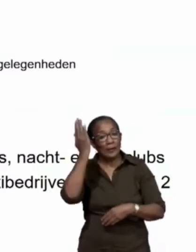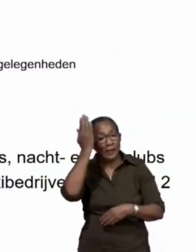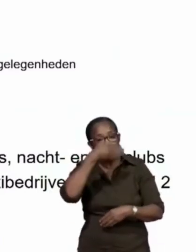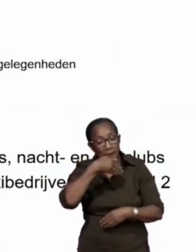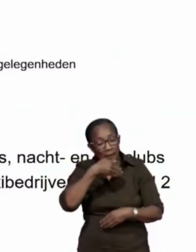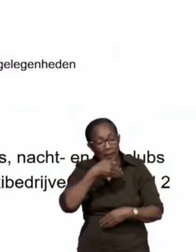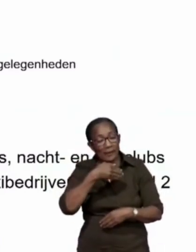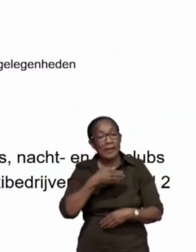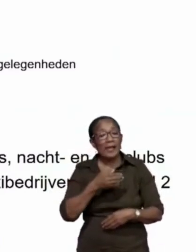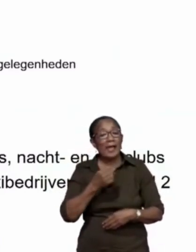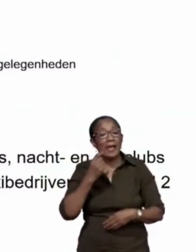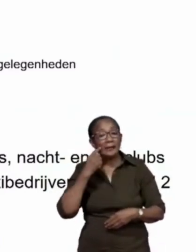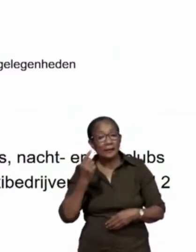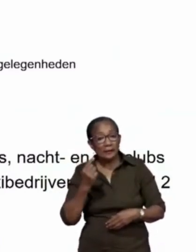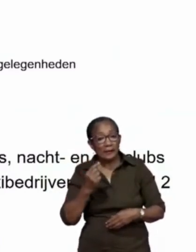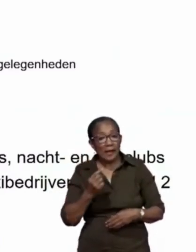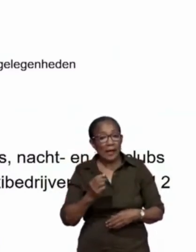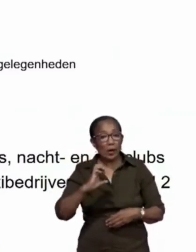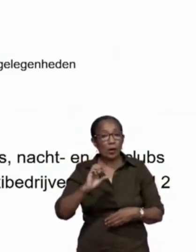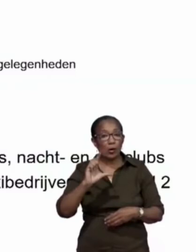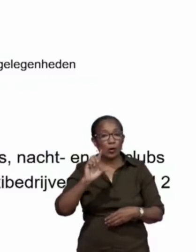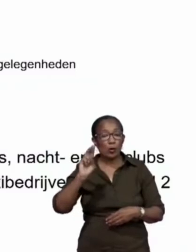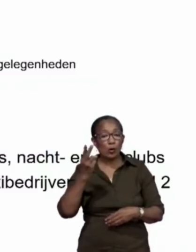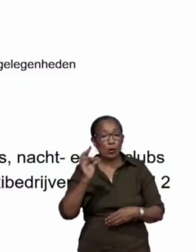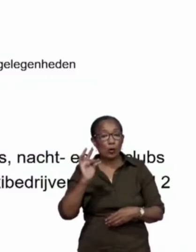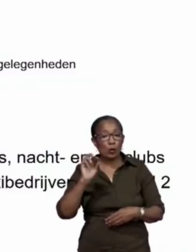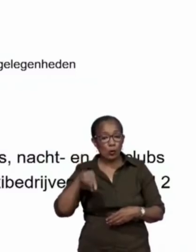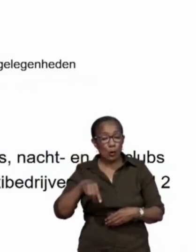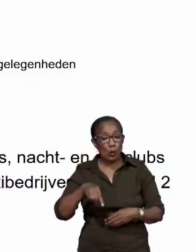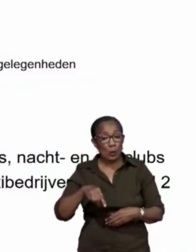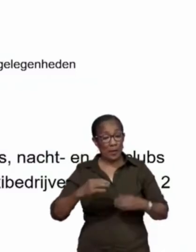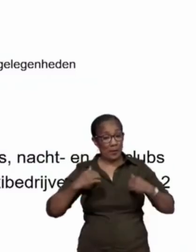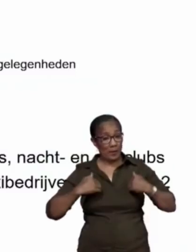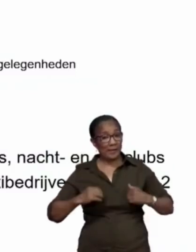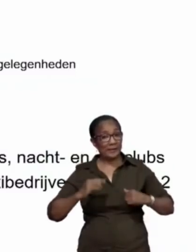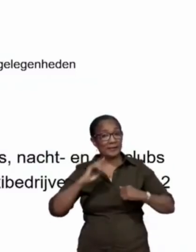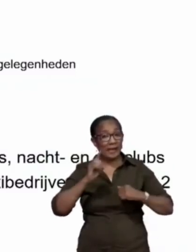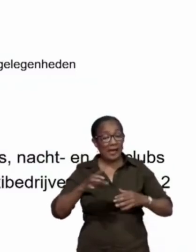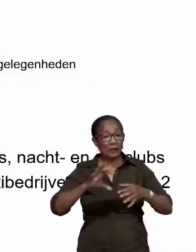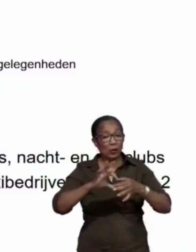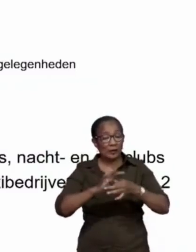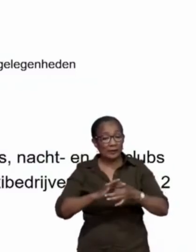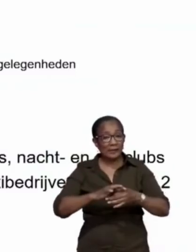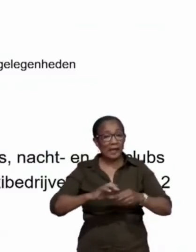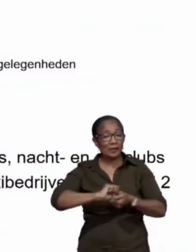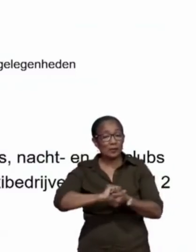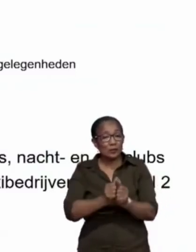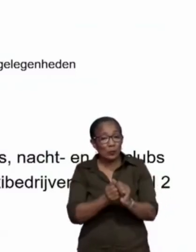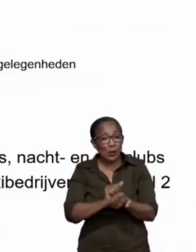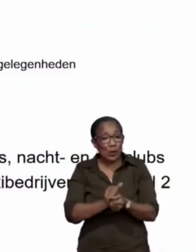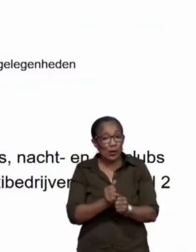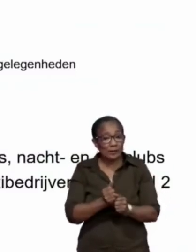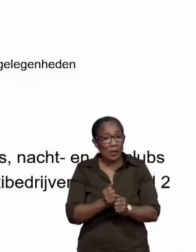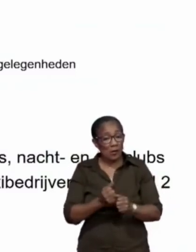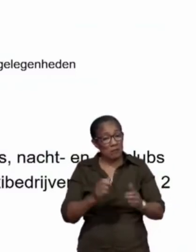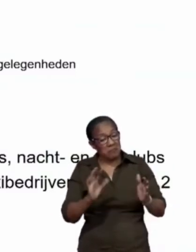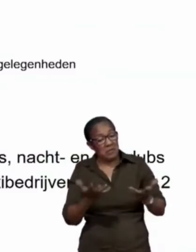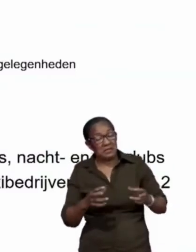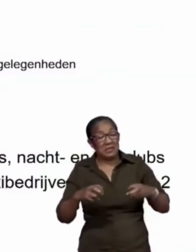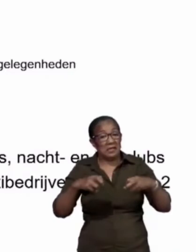dagclubs, ook to no ka opo. Usap de mooi presi dati, pes ma e ook to e do contact sport, if je kar een